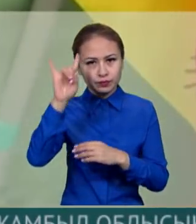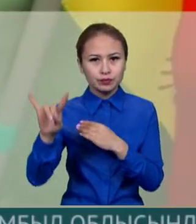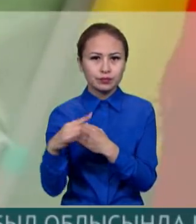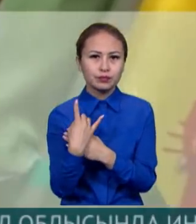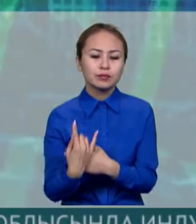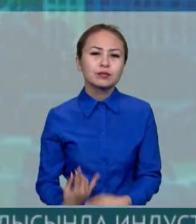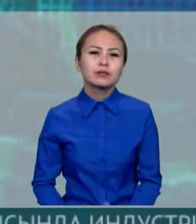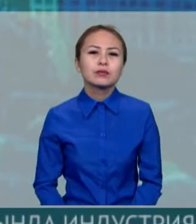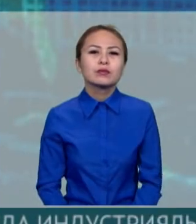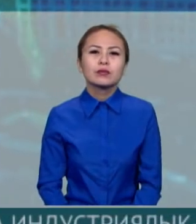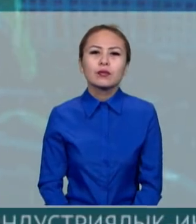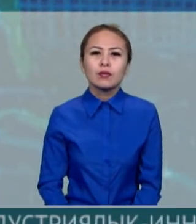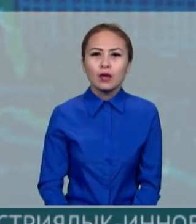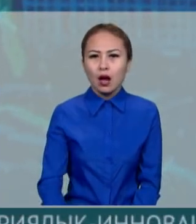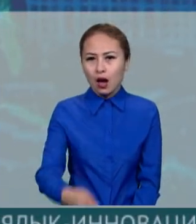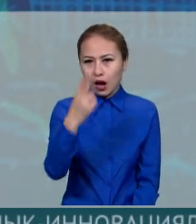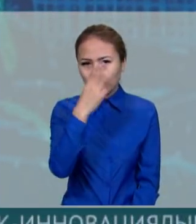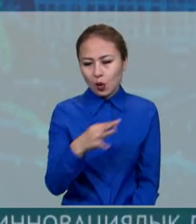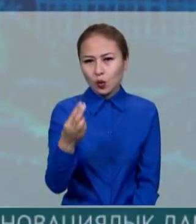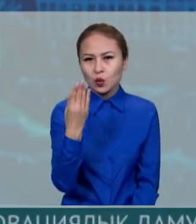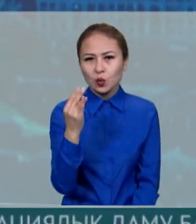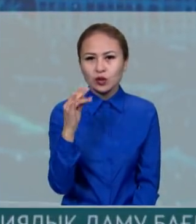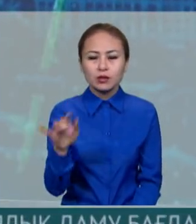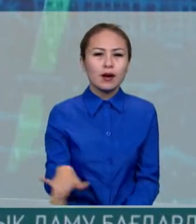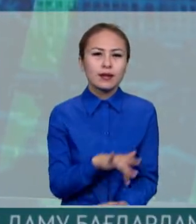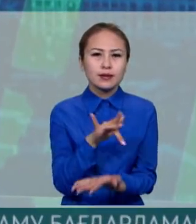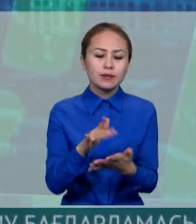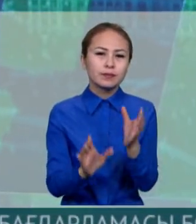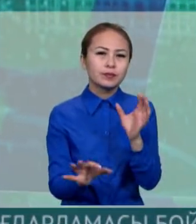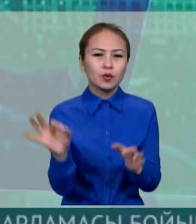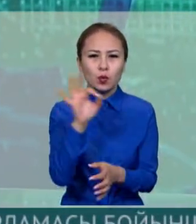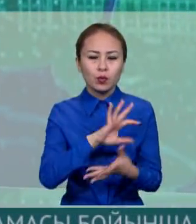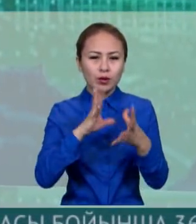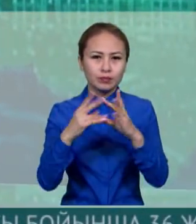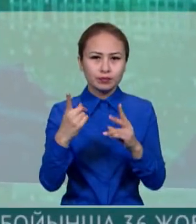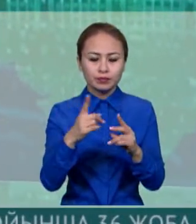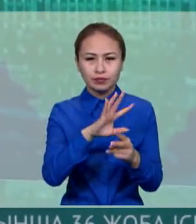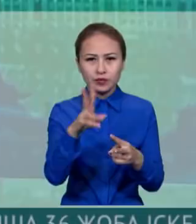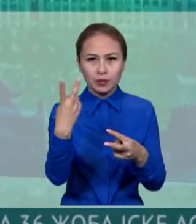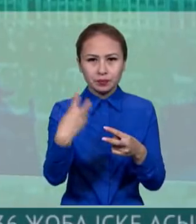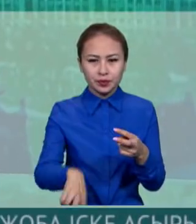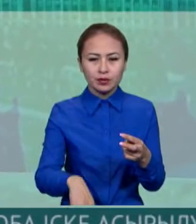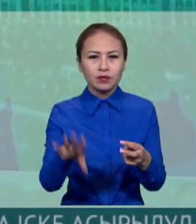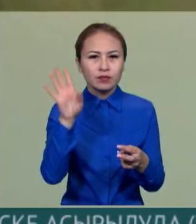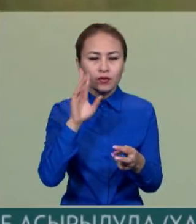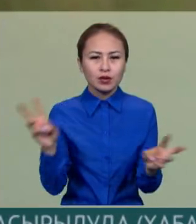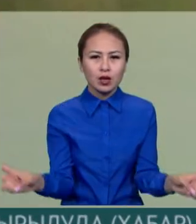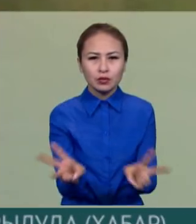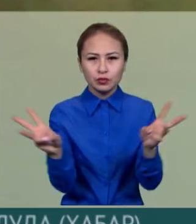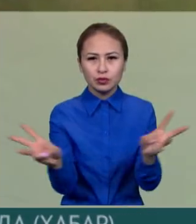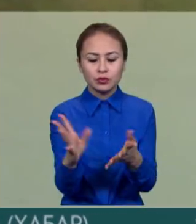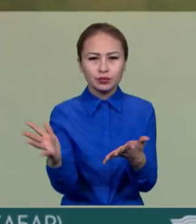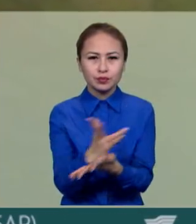жатыр. Ақмола облысының Щучинск қаласындағы жылу қазандықтарының бірі жарылып, от жағушы қаза тапты. Бұл туралы